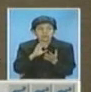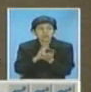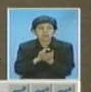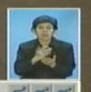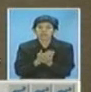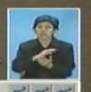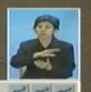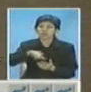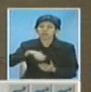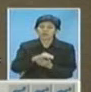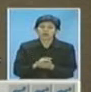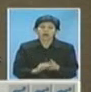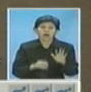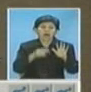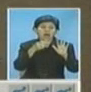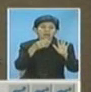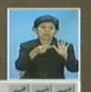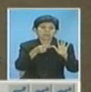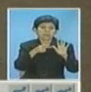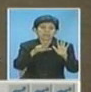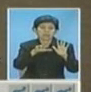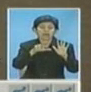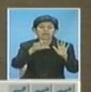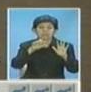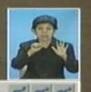ทั้งสิ้น